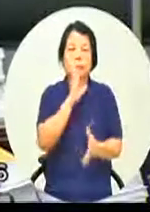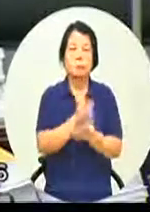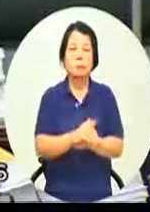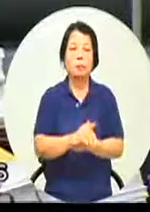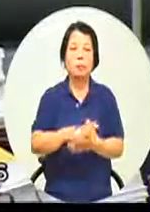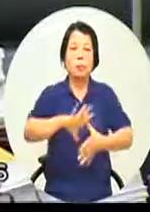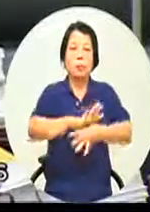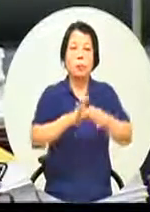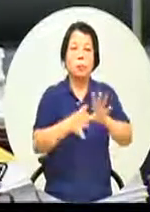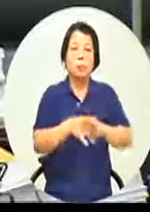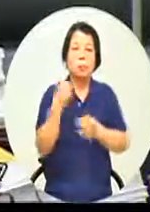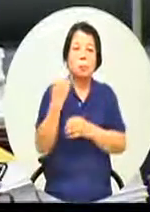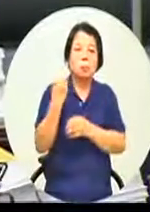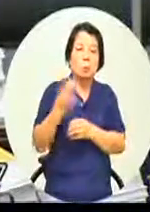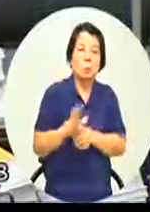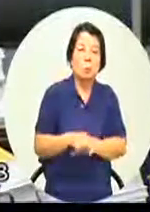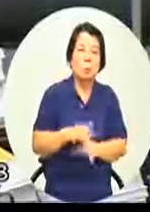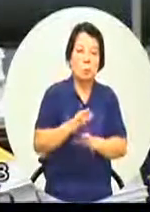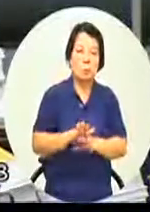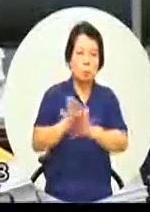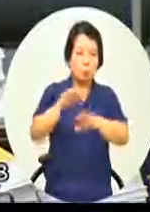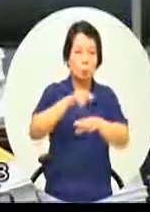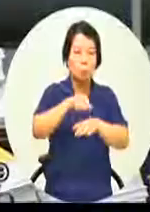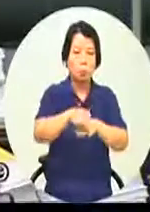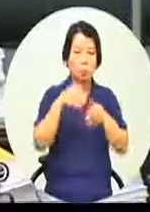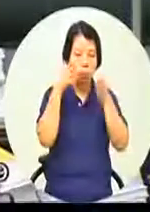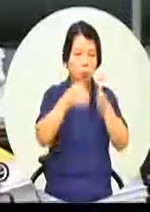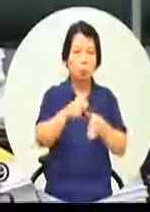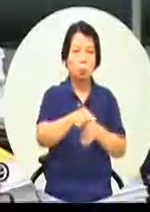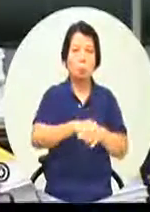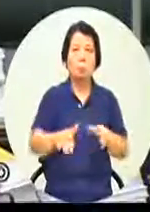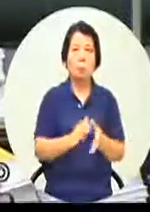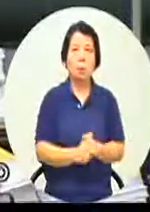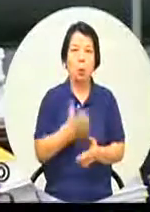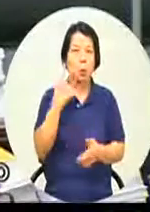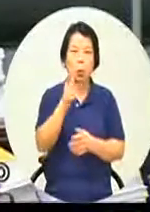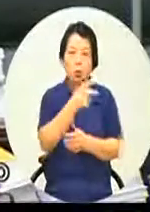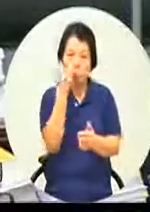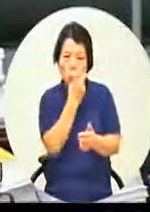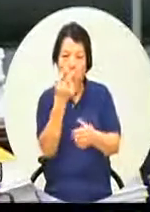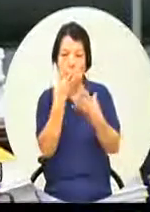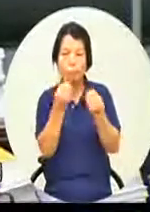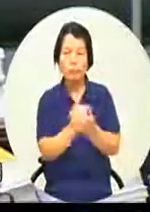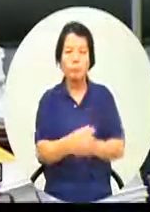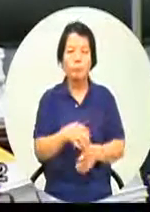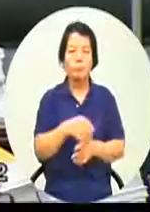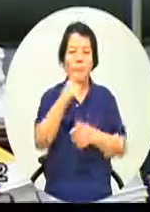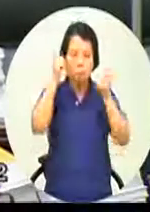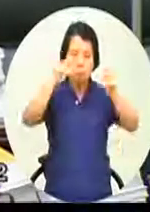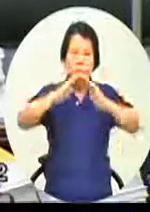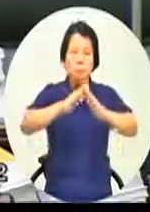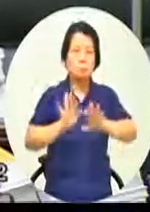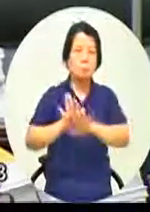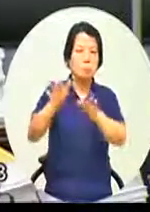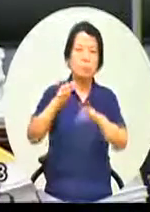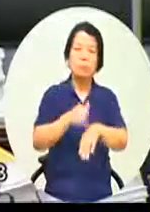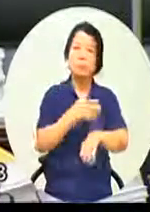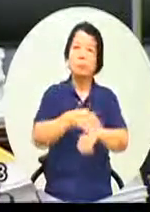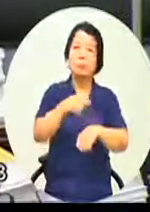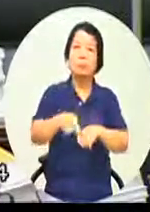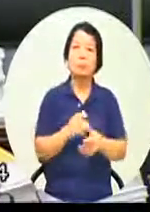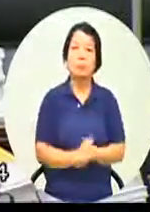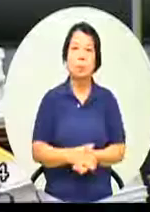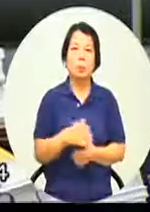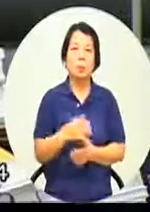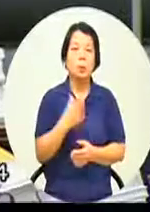征。如果没有动保团体来抗争，我相信我们高雄市不是一个进步的城市，因为我们本来就是一滩死水的话，人